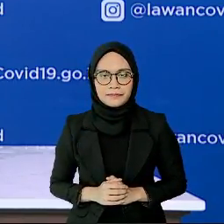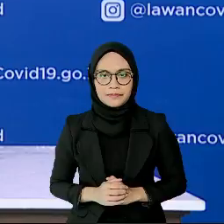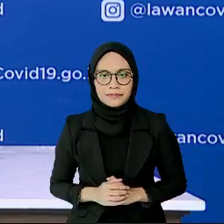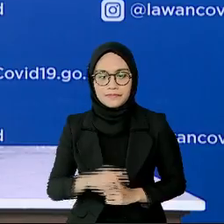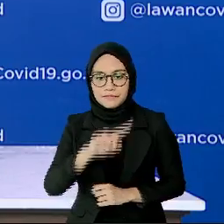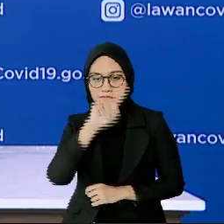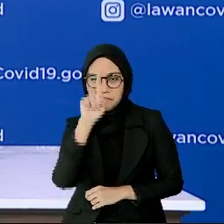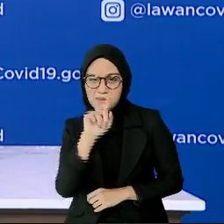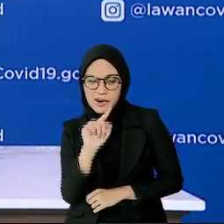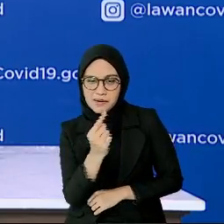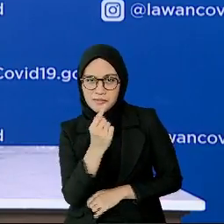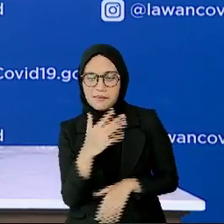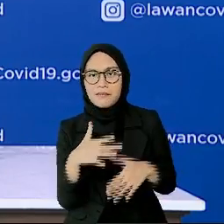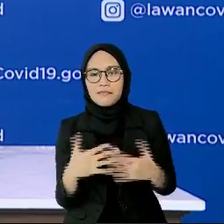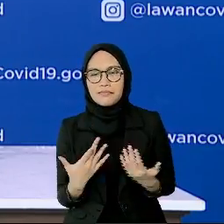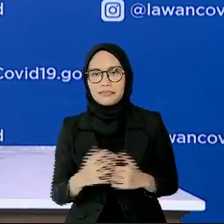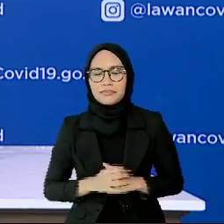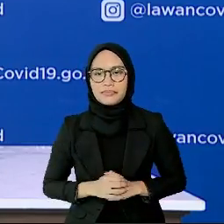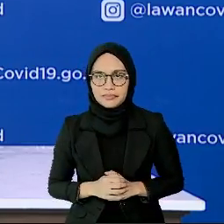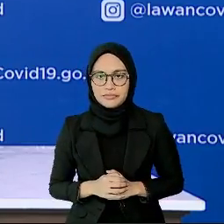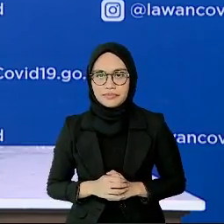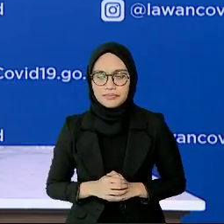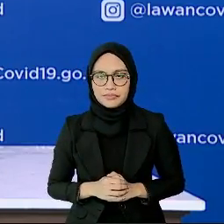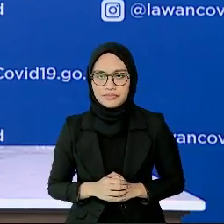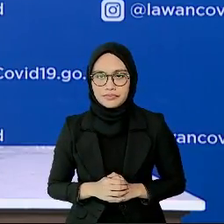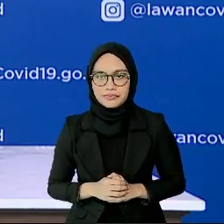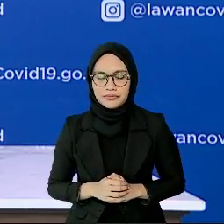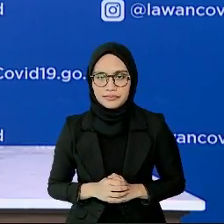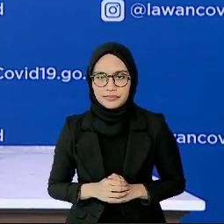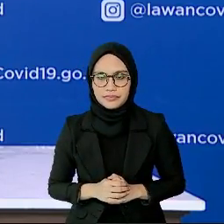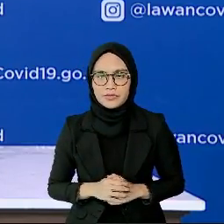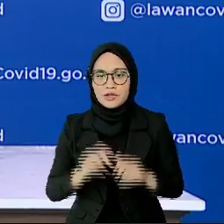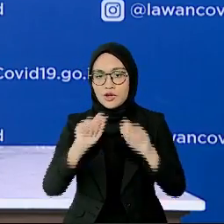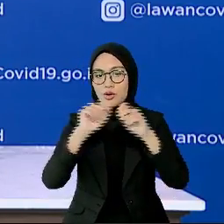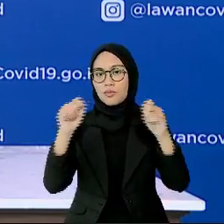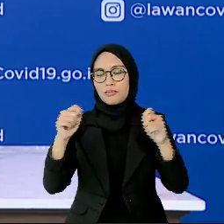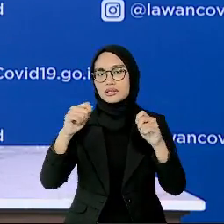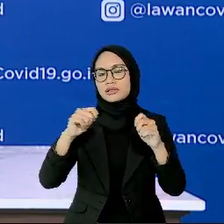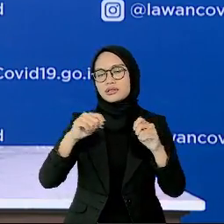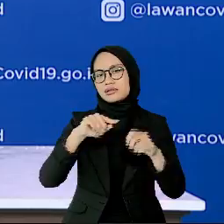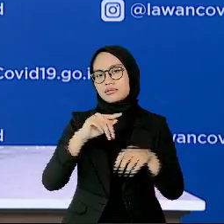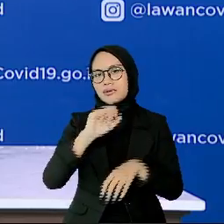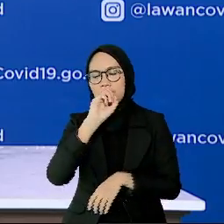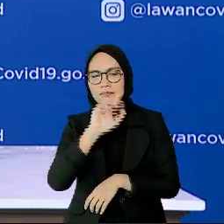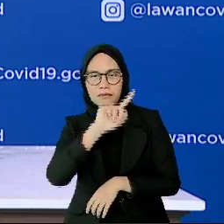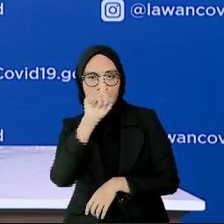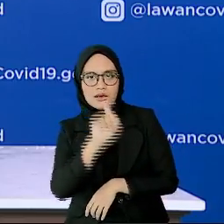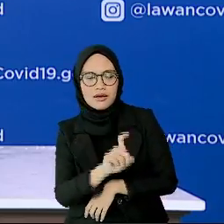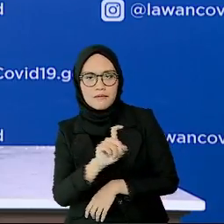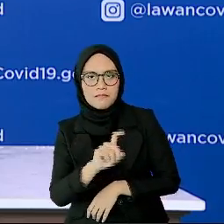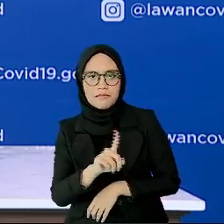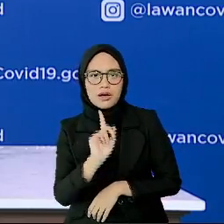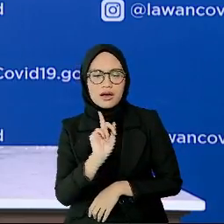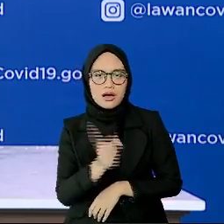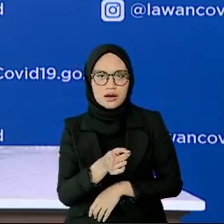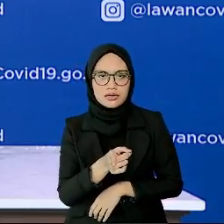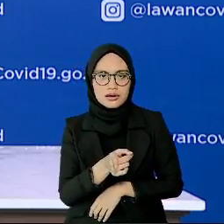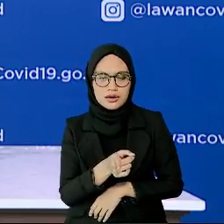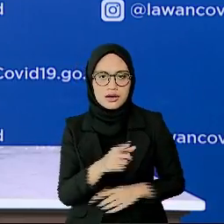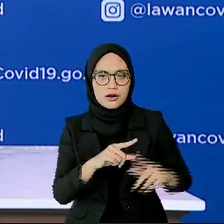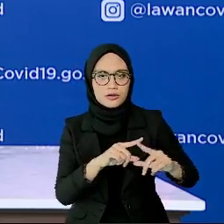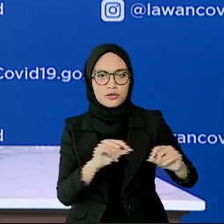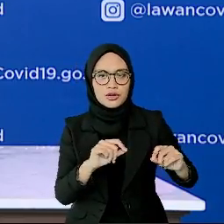Pertanyaan pertama dari Christine Chandraningsih Kyodo News dan diankompas.com terkait dengan SE Satgas nomor 20 yang